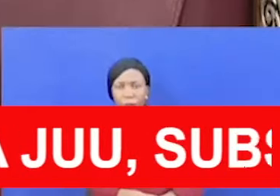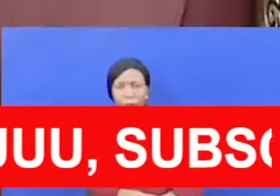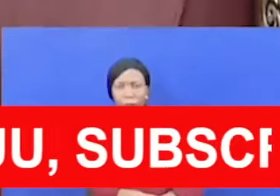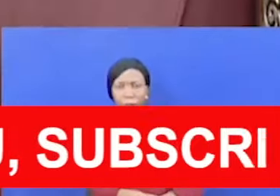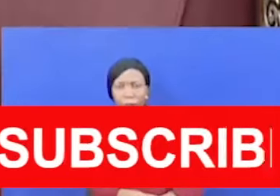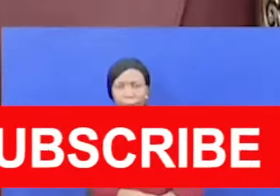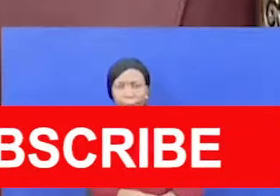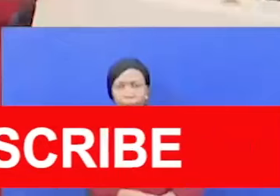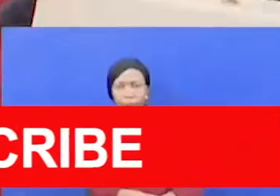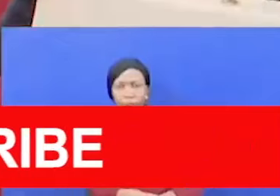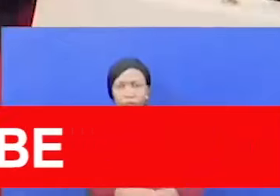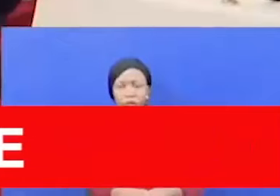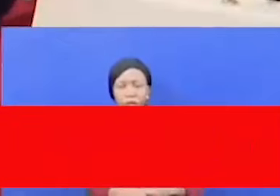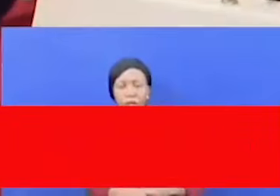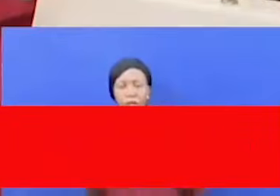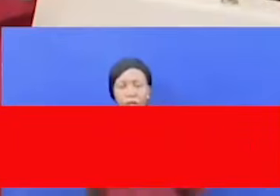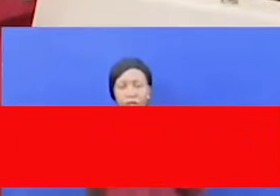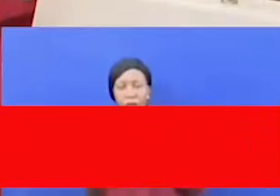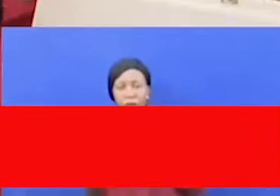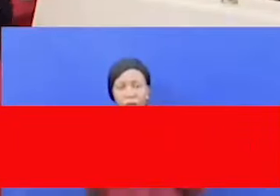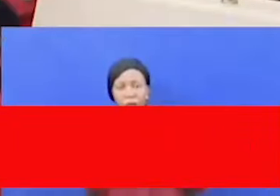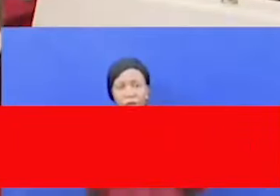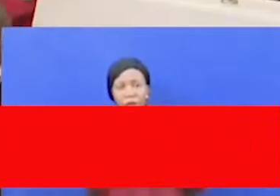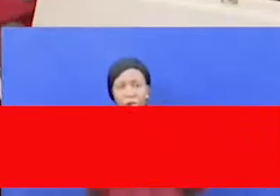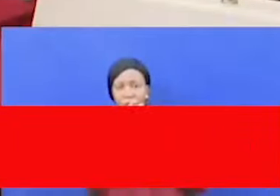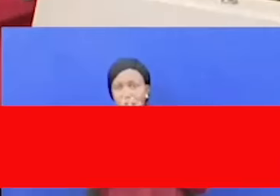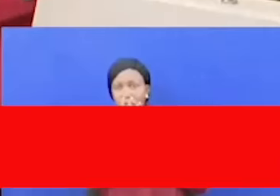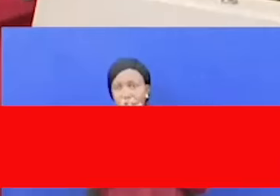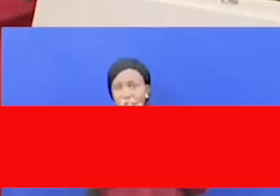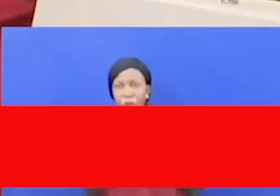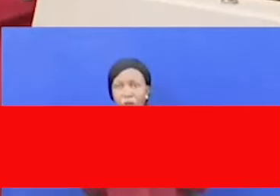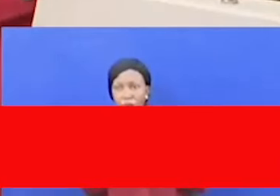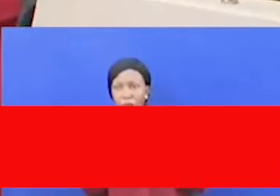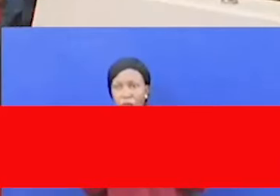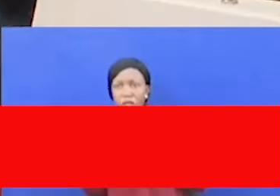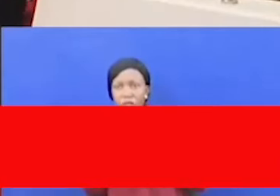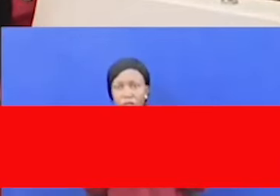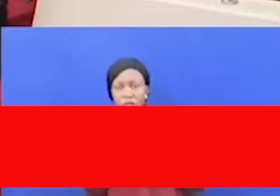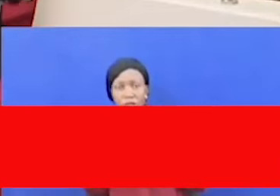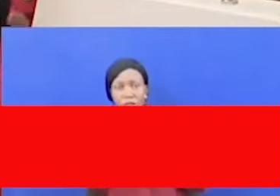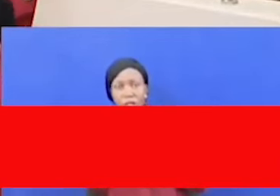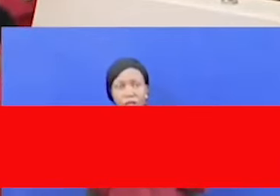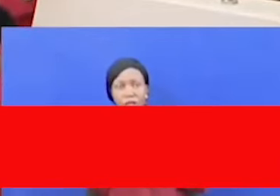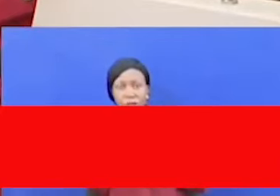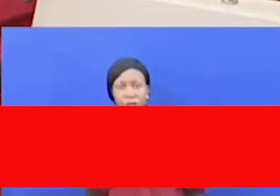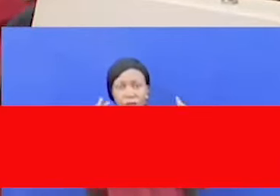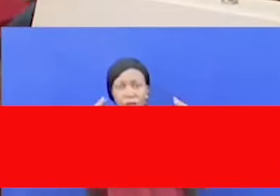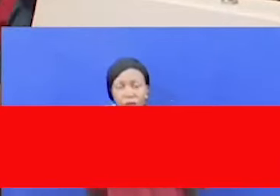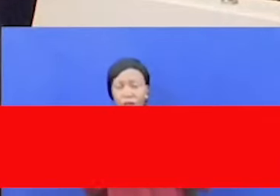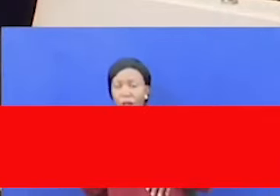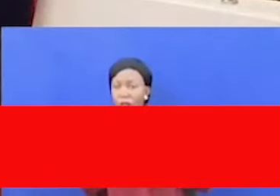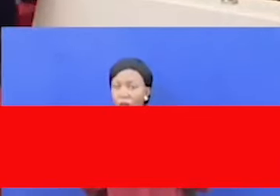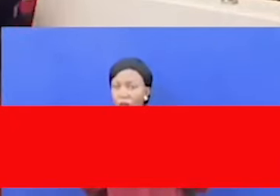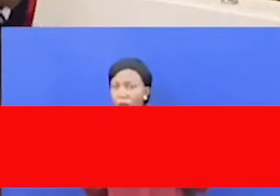Amesimama kwa kifungu 54 ambacho kinataka bunge lisimamishe shughuli zake, na kama hoja ni ya udharura,